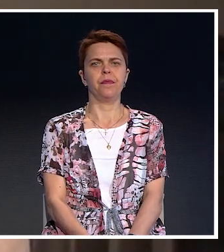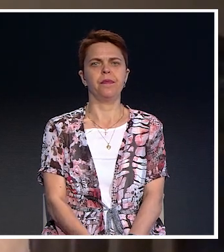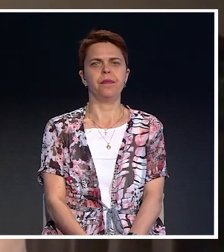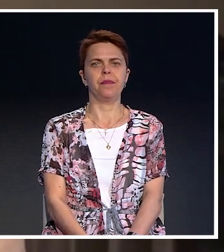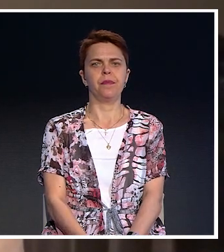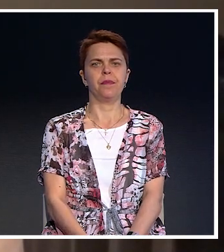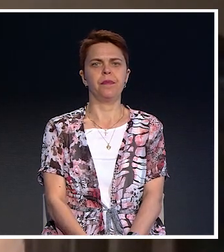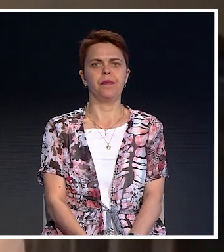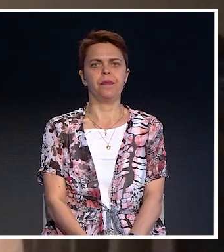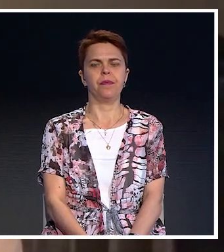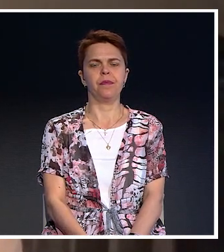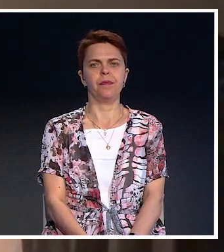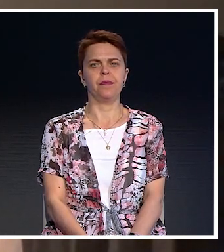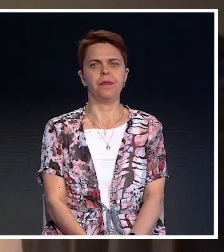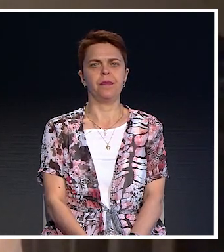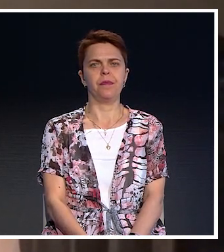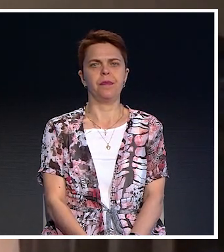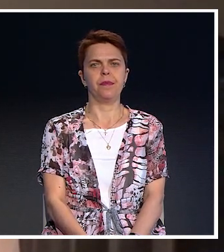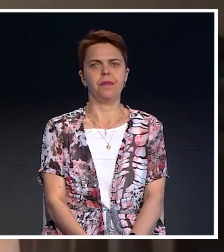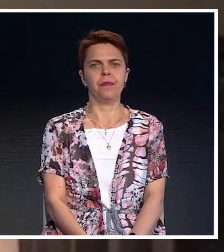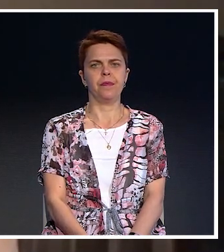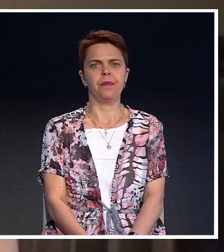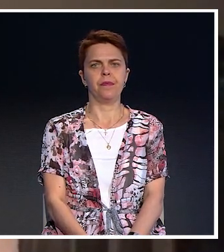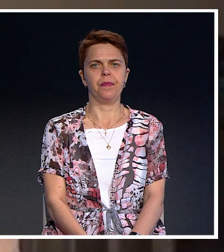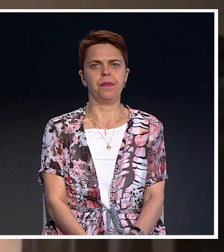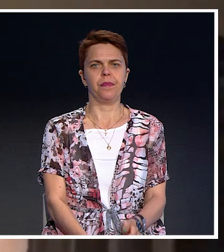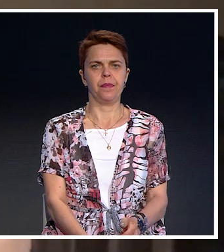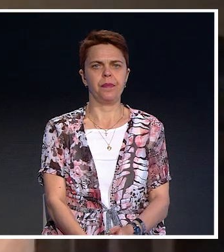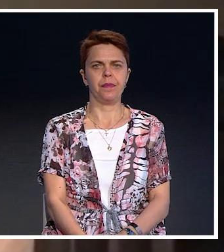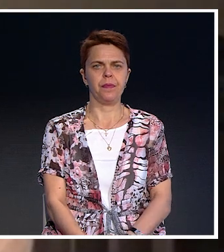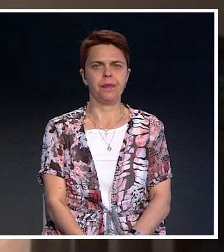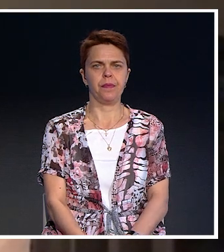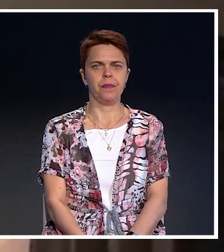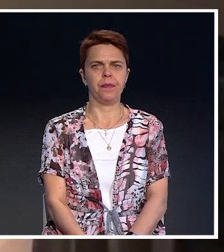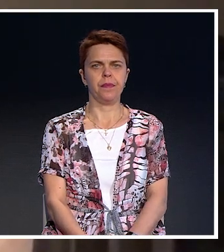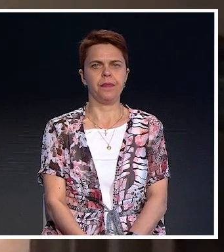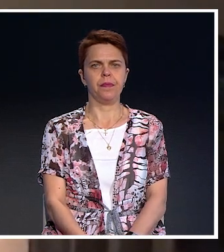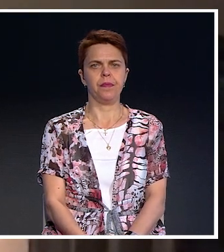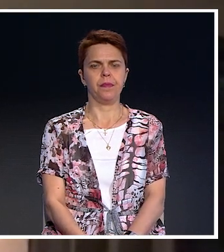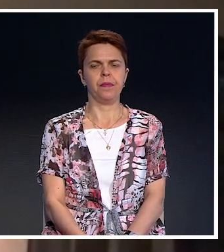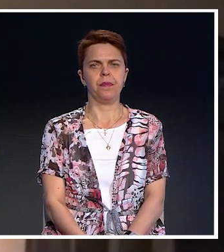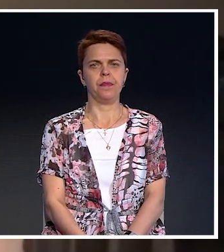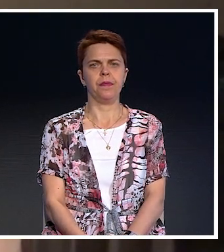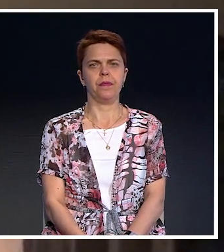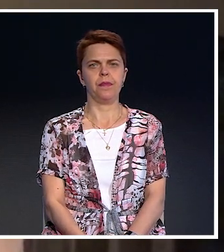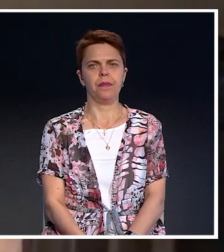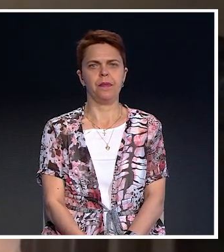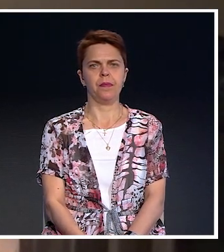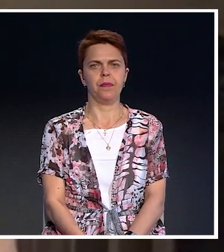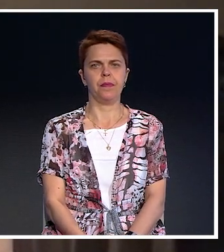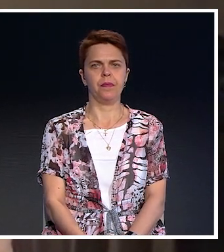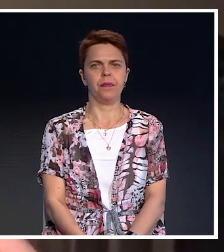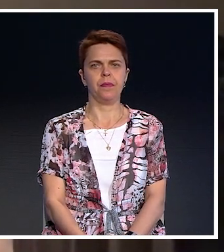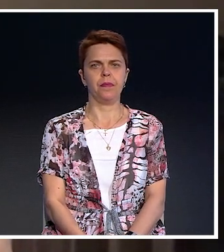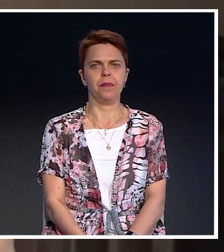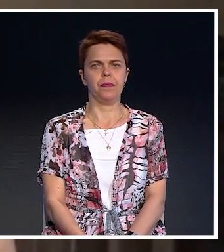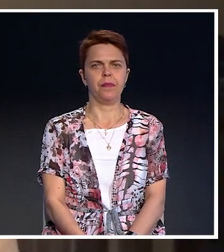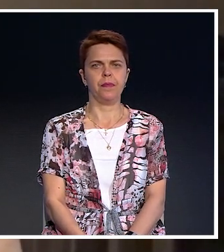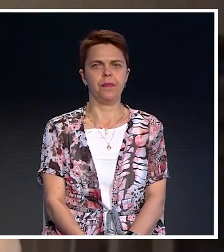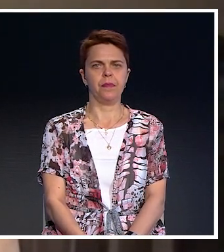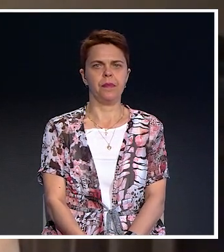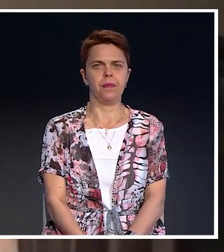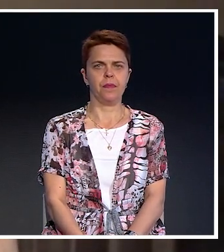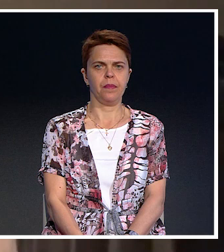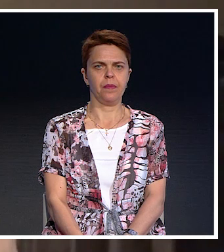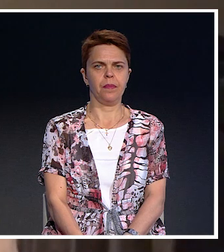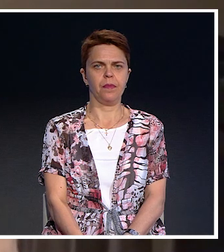від локального до національного, до федерального. Надзвичайно важливо мати такі організації, які сфокусовані саме на